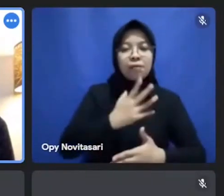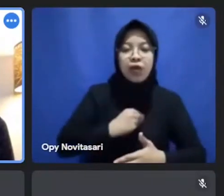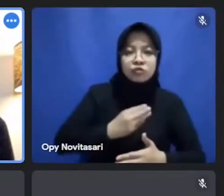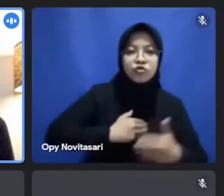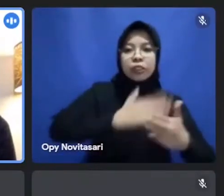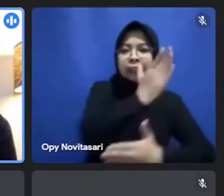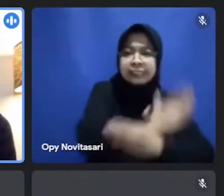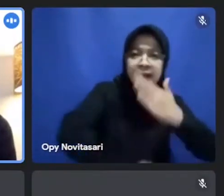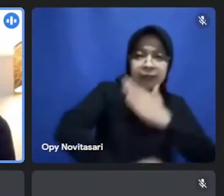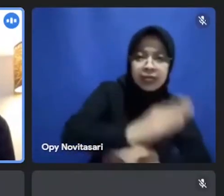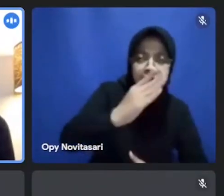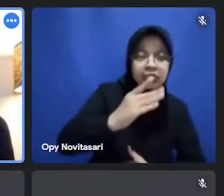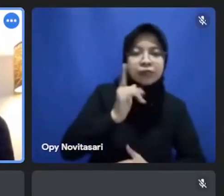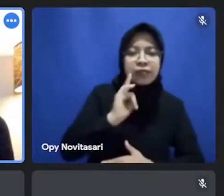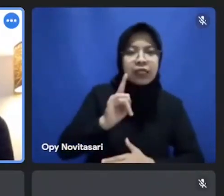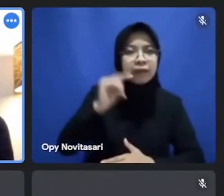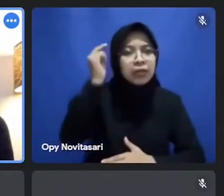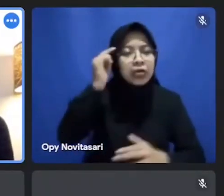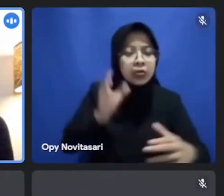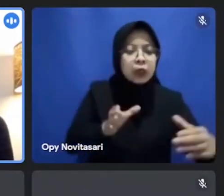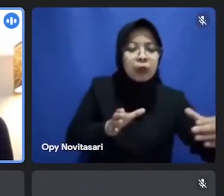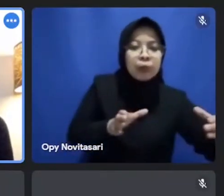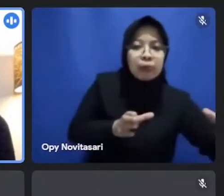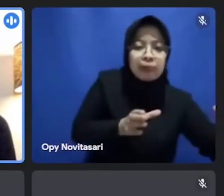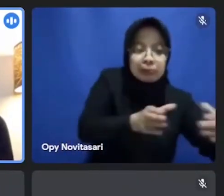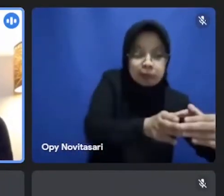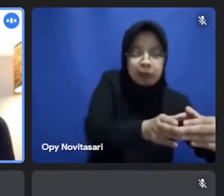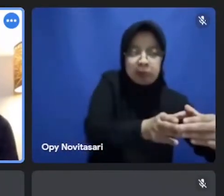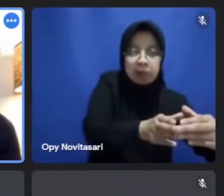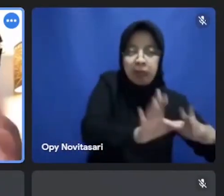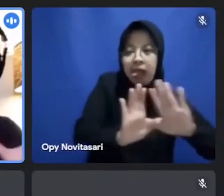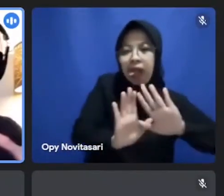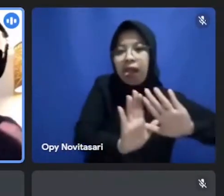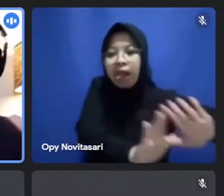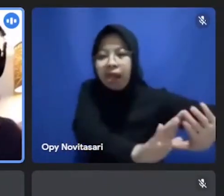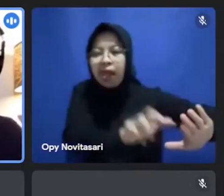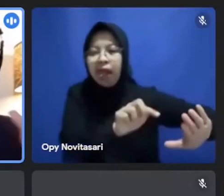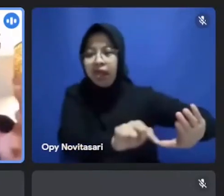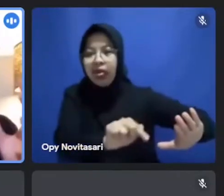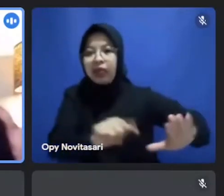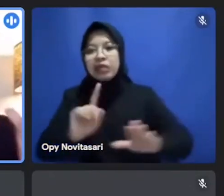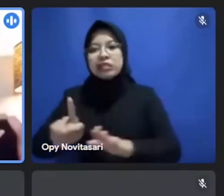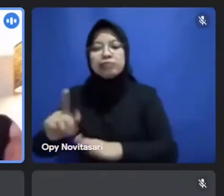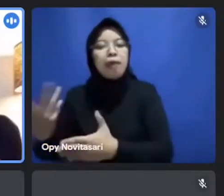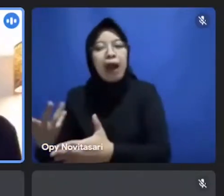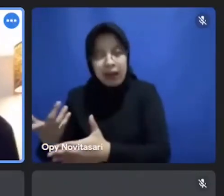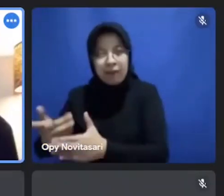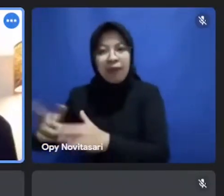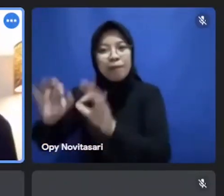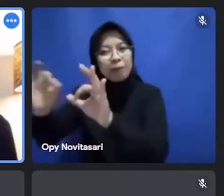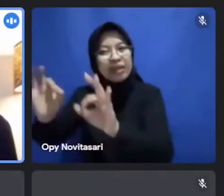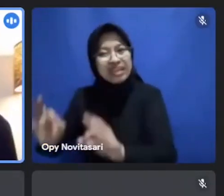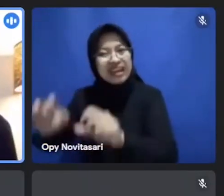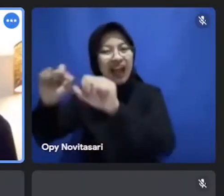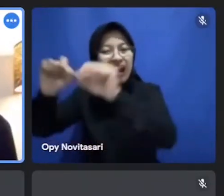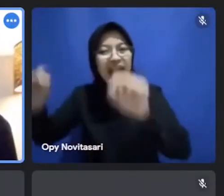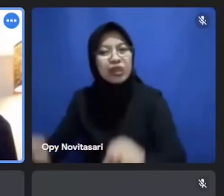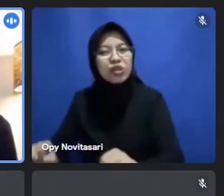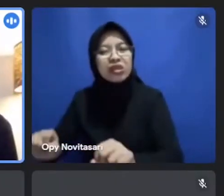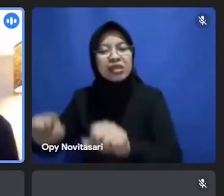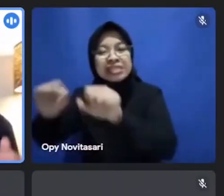jadi terpinggirkan gitu itu karena karena efek-efek Domino yang berawal dari